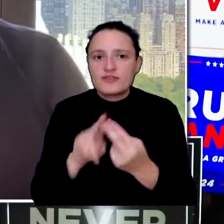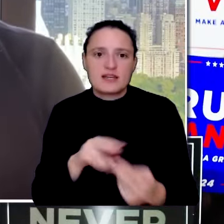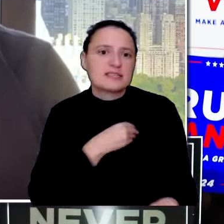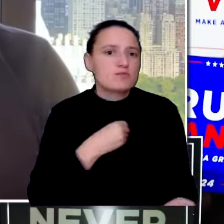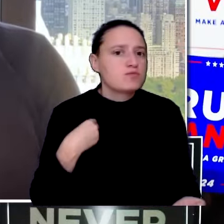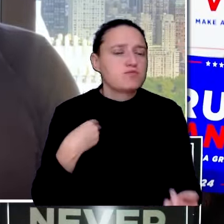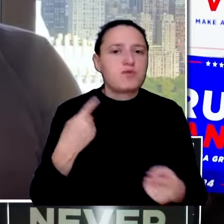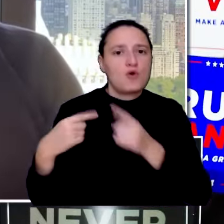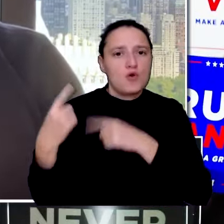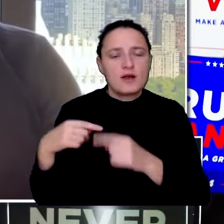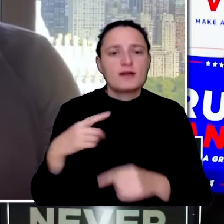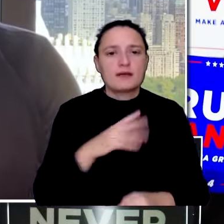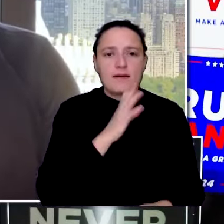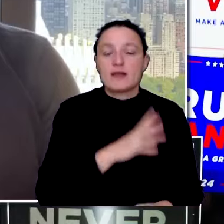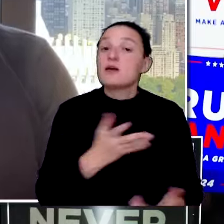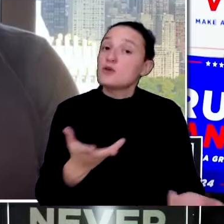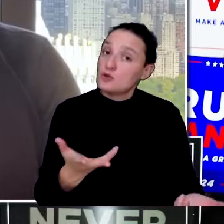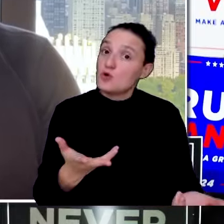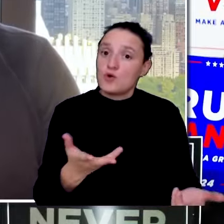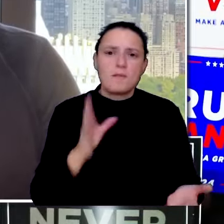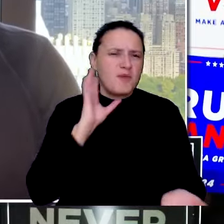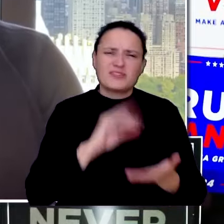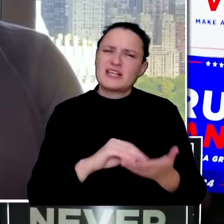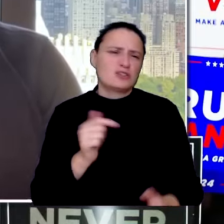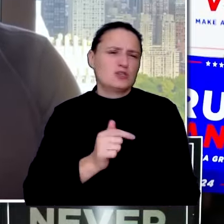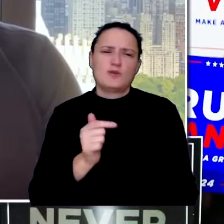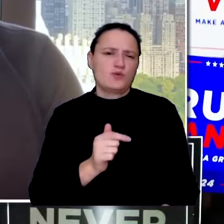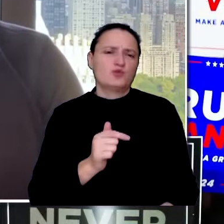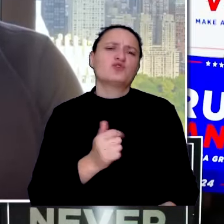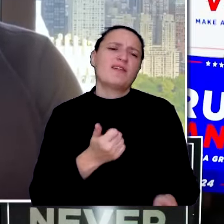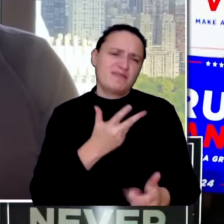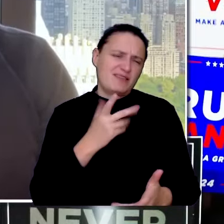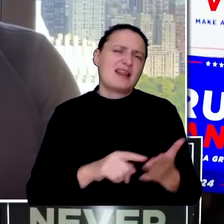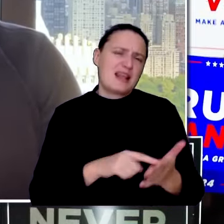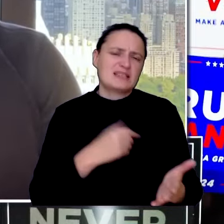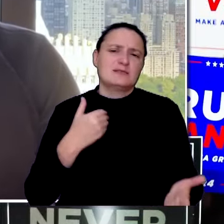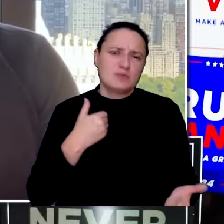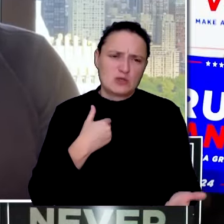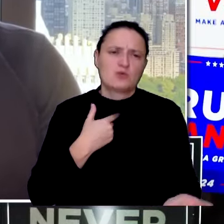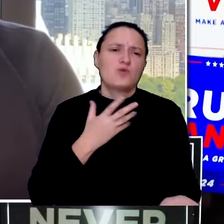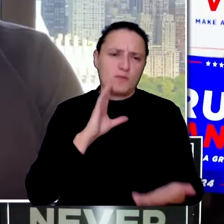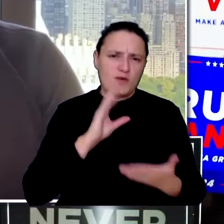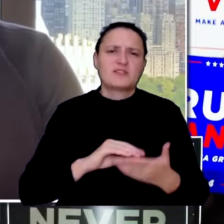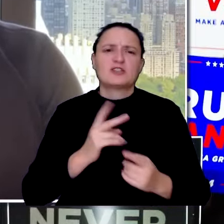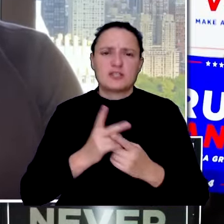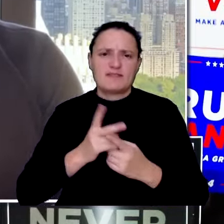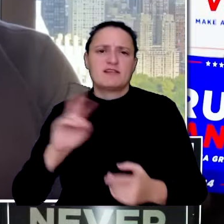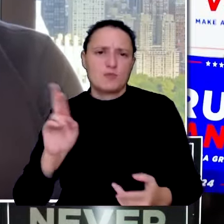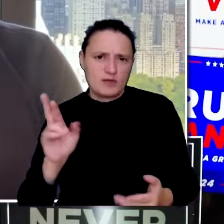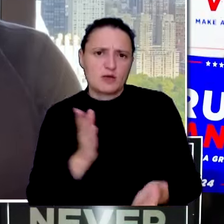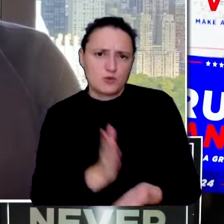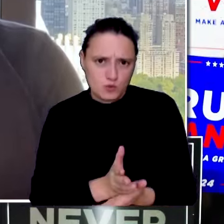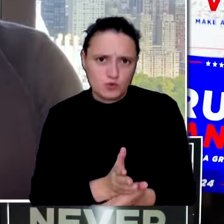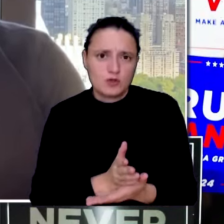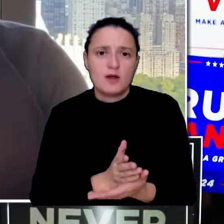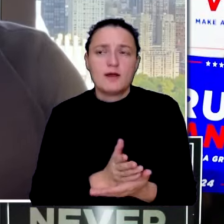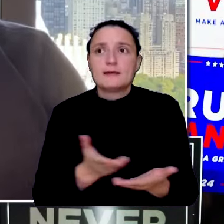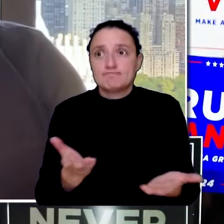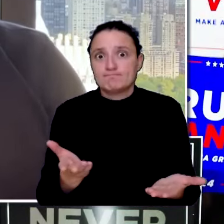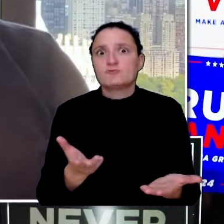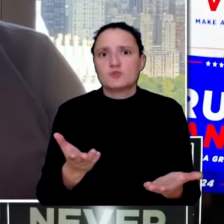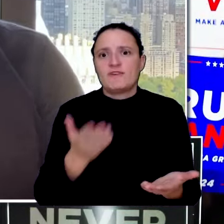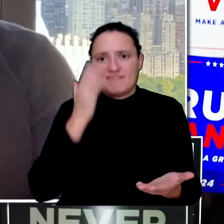muszę powtarzać, bo to było już wielokroć komentowane w ostatnich dniach w Telewizji Republika, że no, jest tutaj